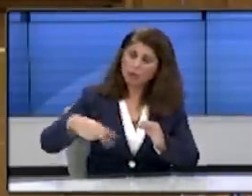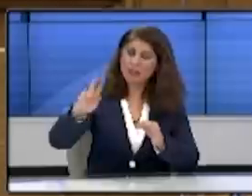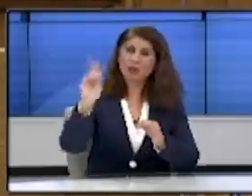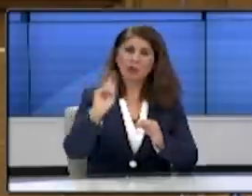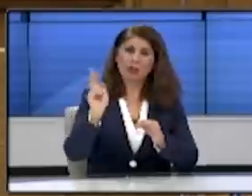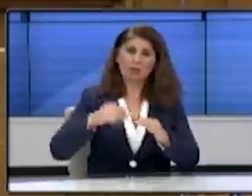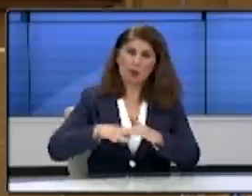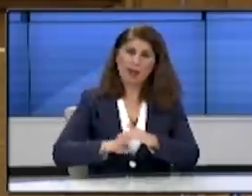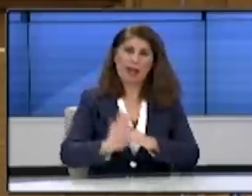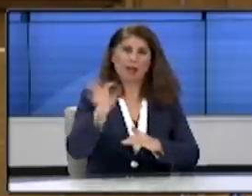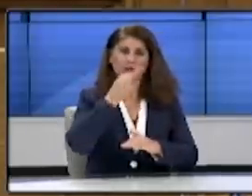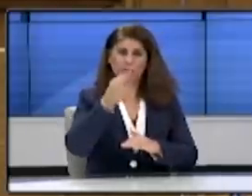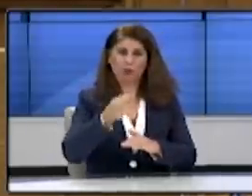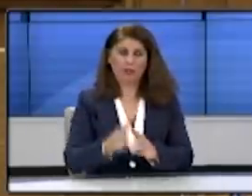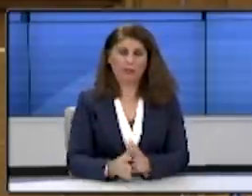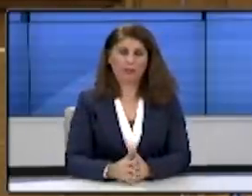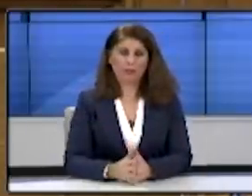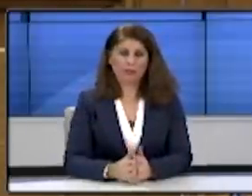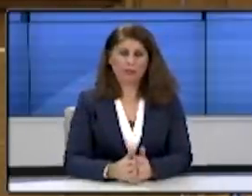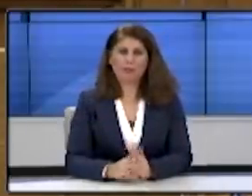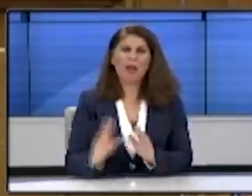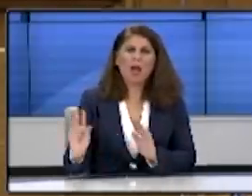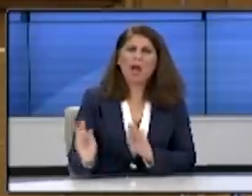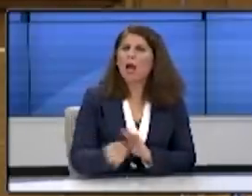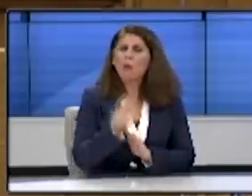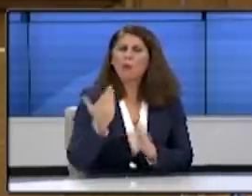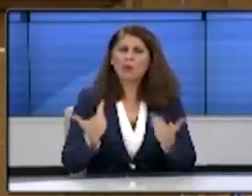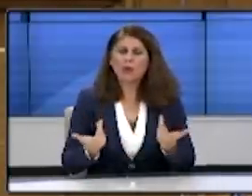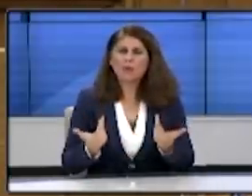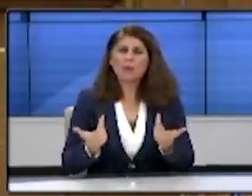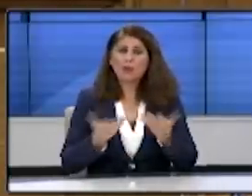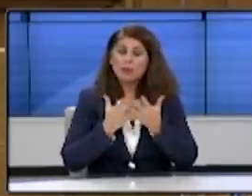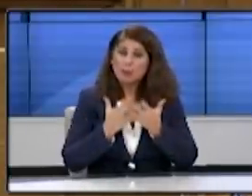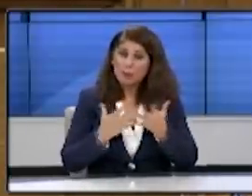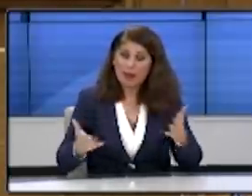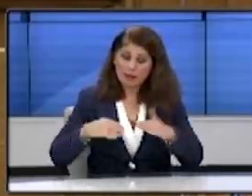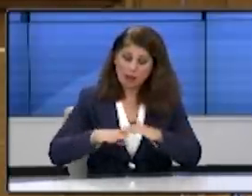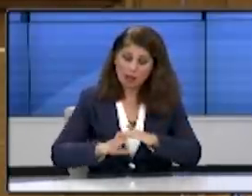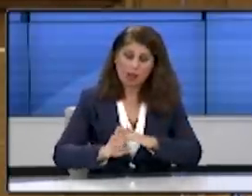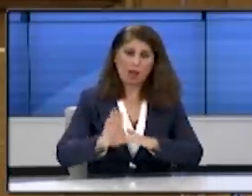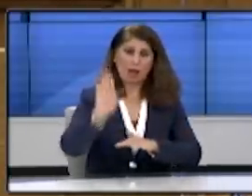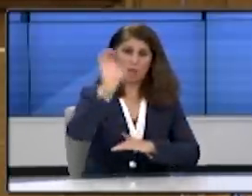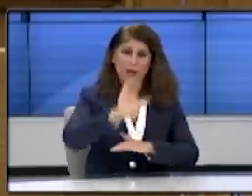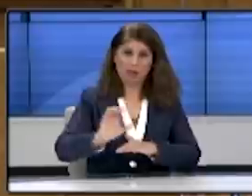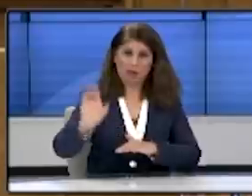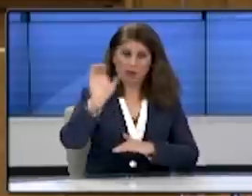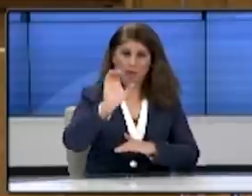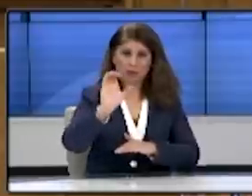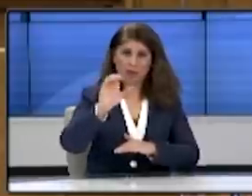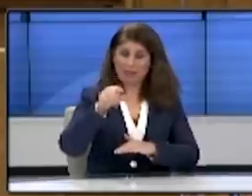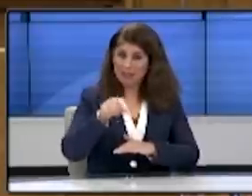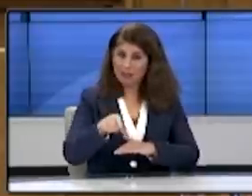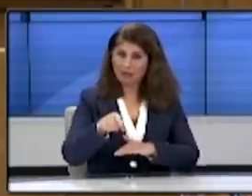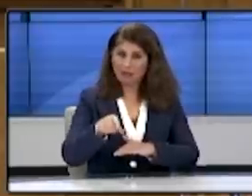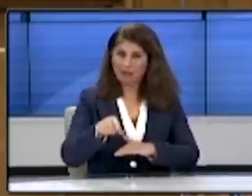ρυθμούς ανάκαμψης που λέτε. Από πού προέκυψαν αυτοί? Η μεγαλύτερη ανάκαμψη στην Ευρώπη για την